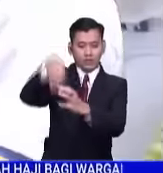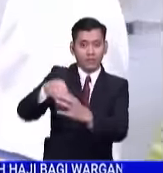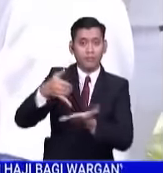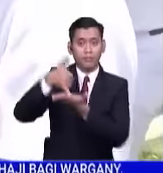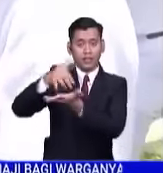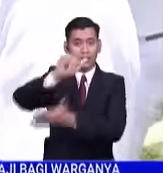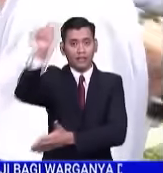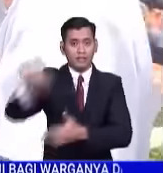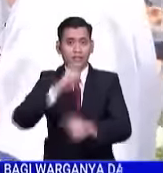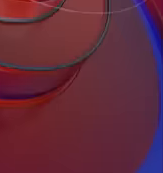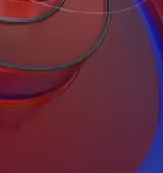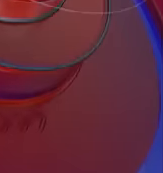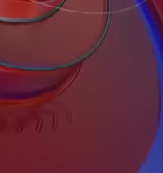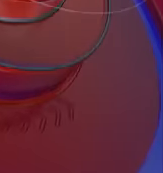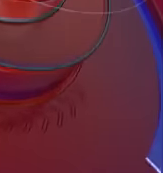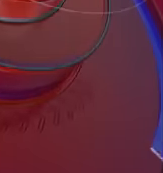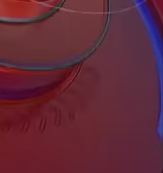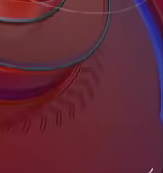depan.